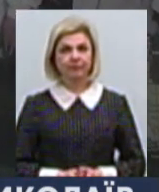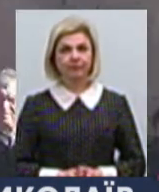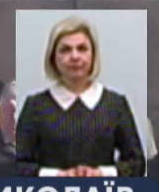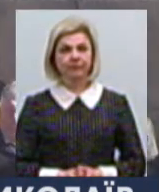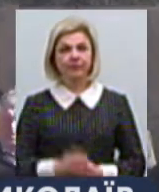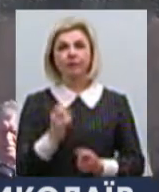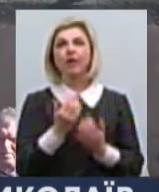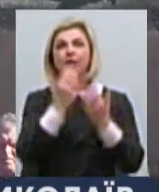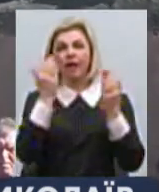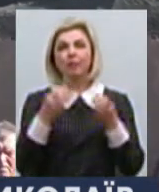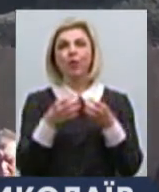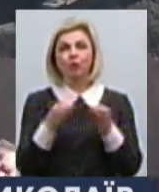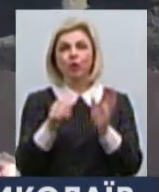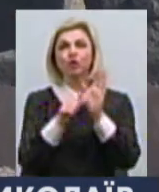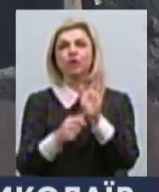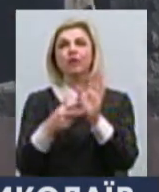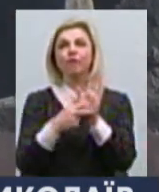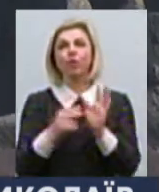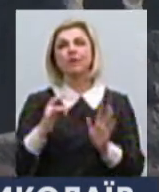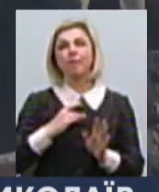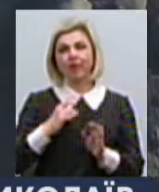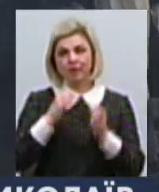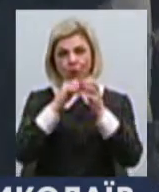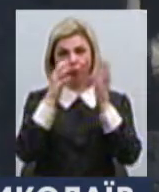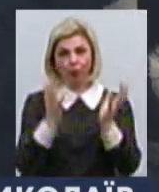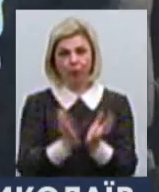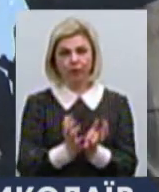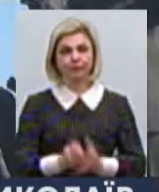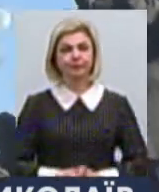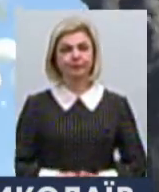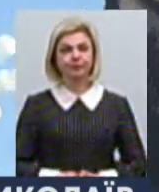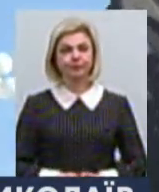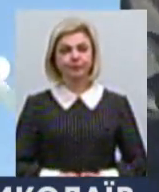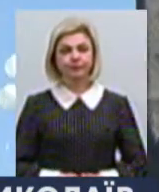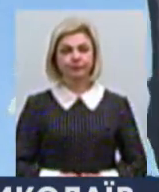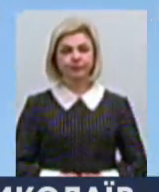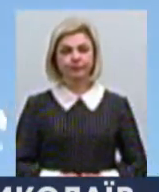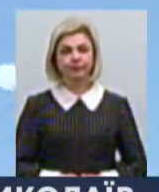У небо запустили 68 білих повітряних кульок.